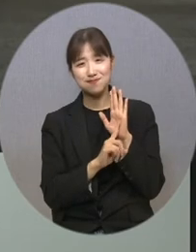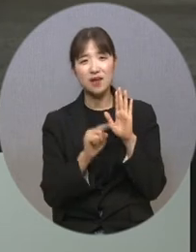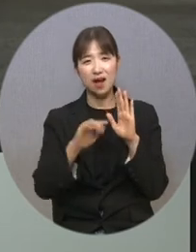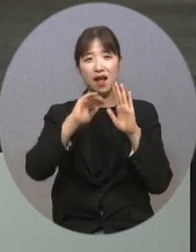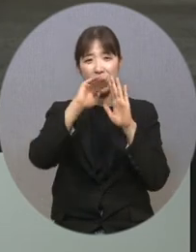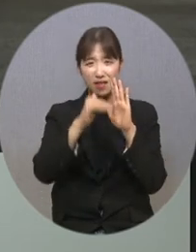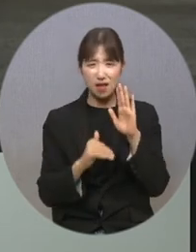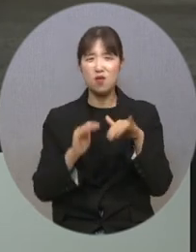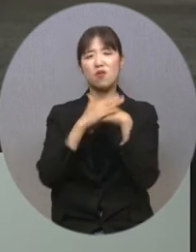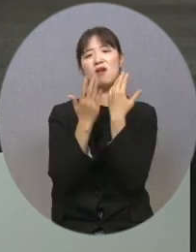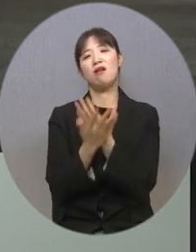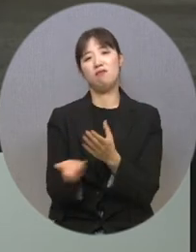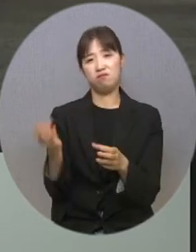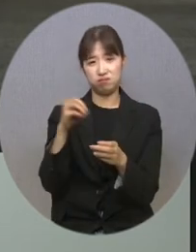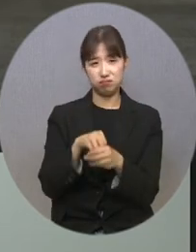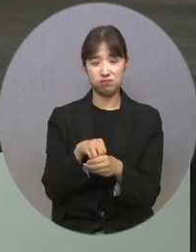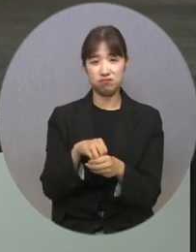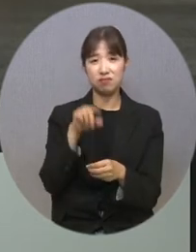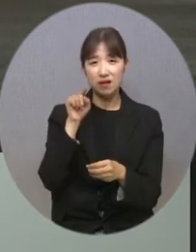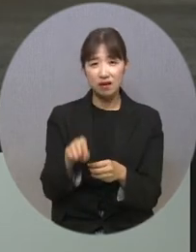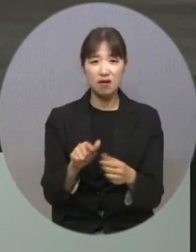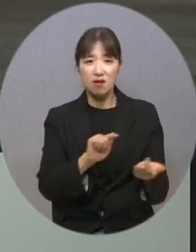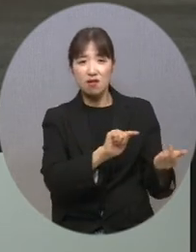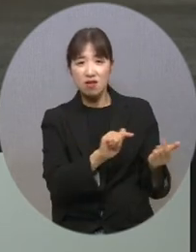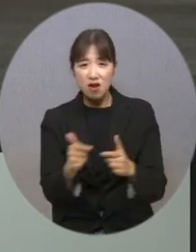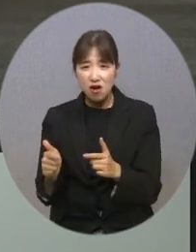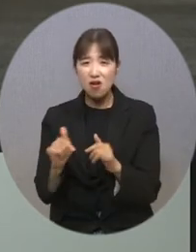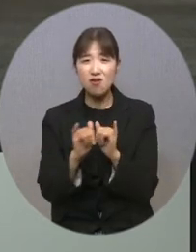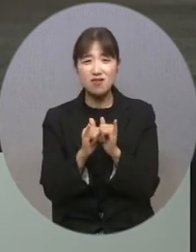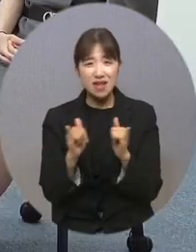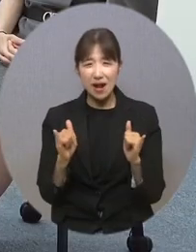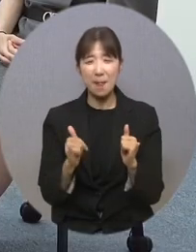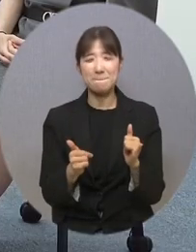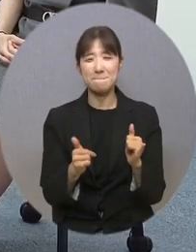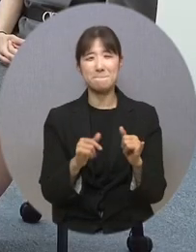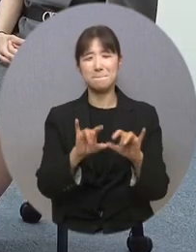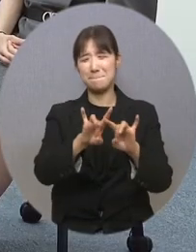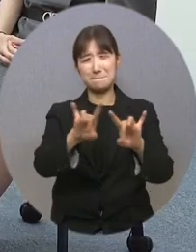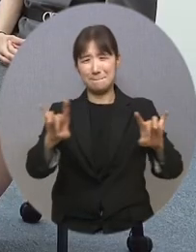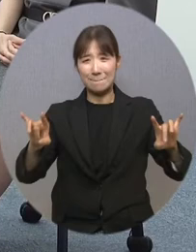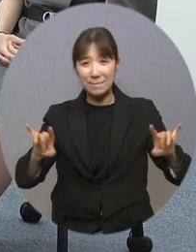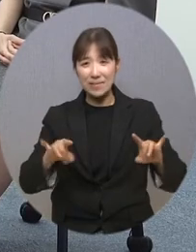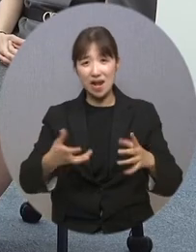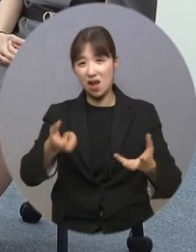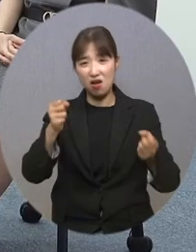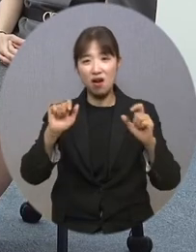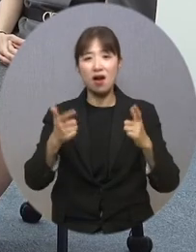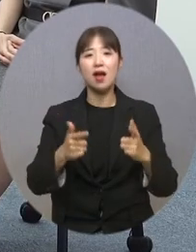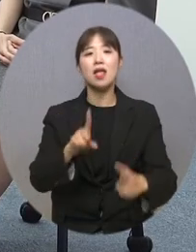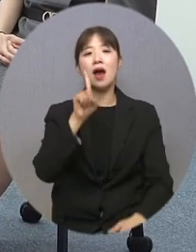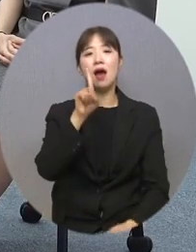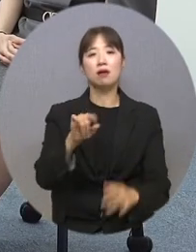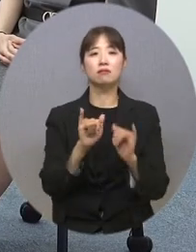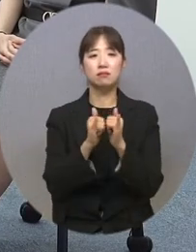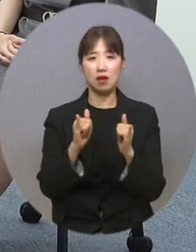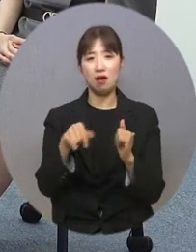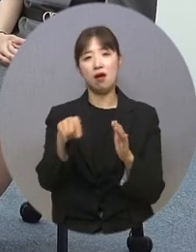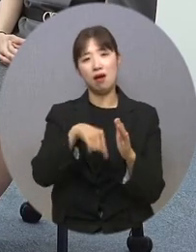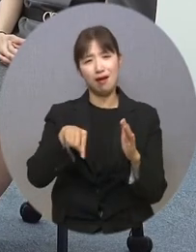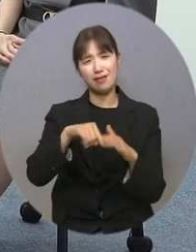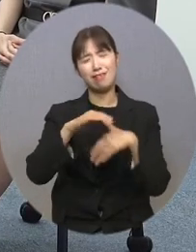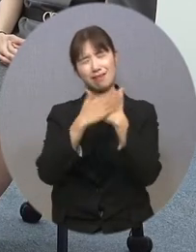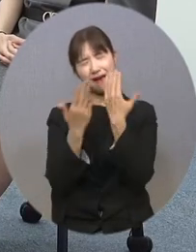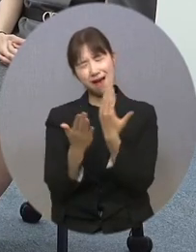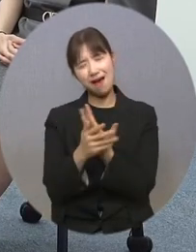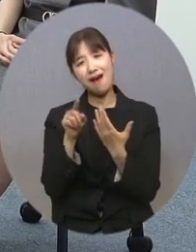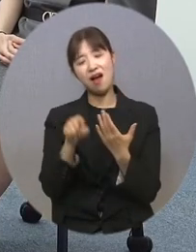들어 있는데 여러 여러 사람의 꽃들이 아니라 한 사람의 삶에 아내 일상 안에다